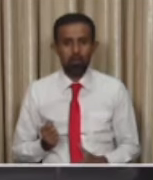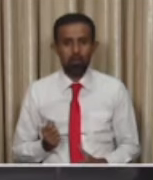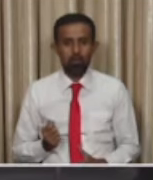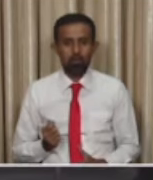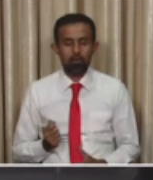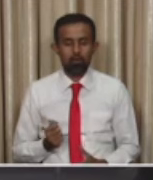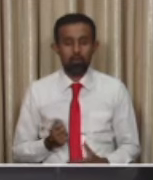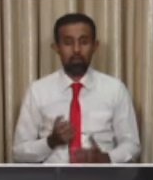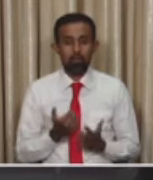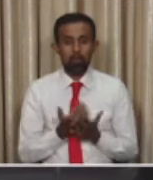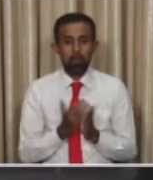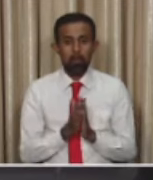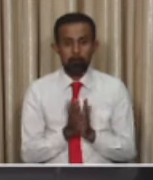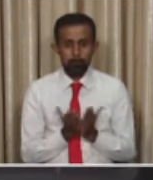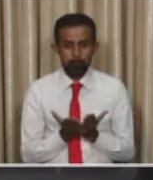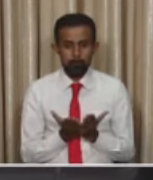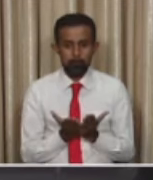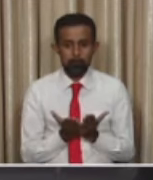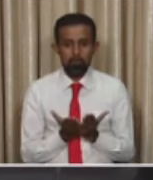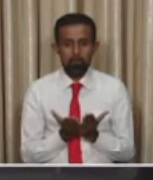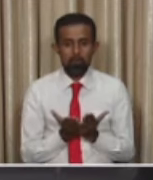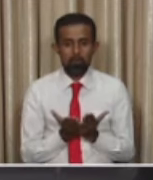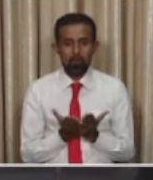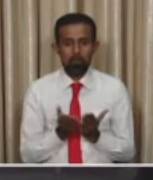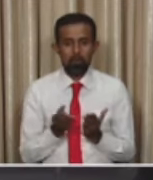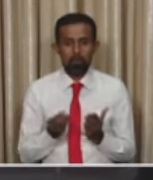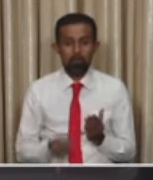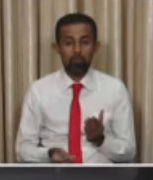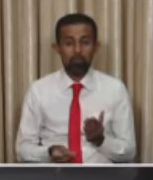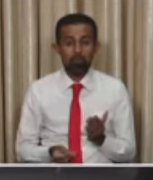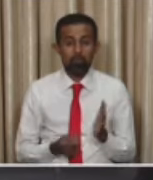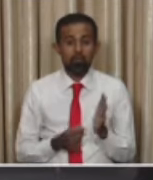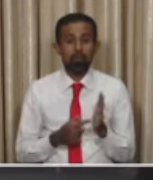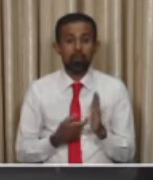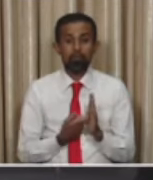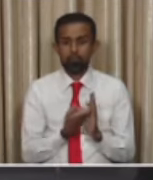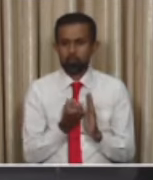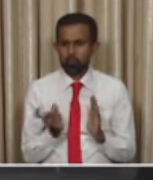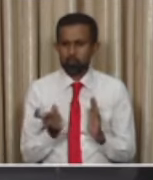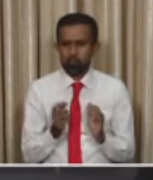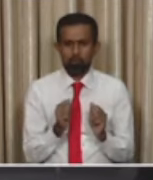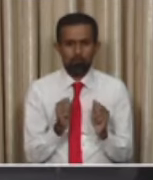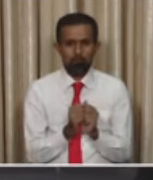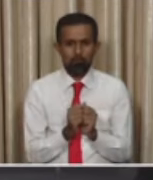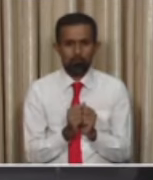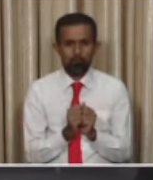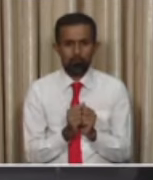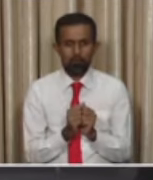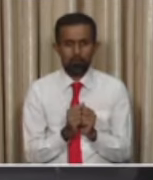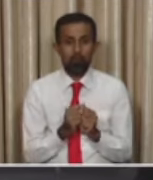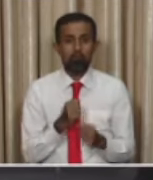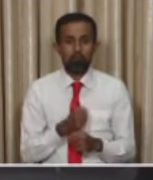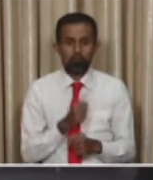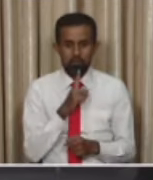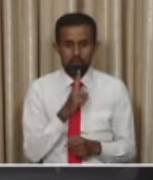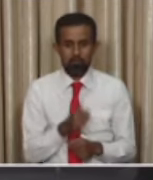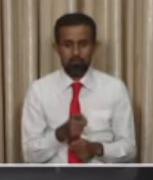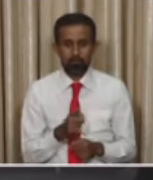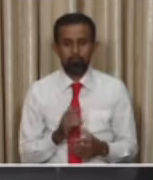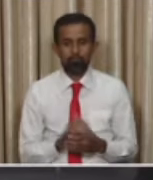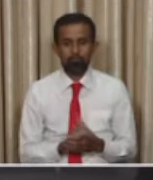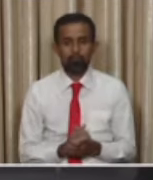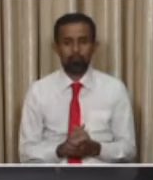ඉතිරි කිරීම් ගිණුම් වලදී ඒ සඳහා 5% ඒ කිරීම කියන එක නීති විරෝධී වැඩක් රජය කරන්න කියන එක විශේෂයෙන් කියනවා.